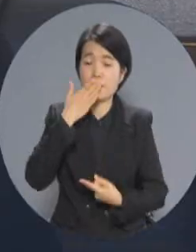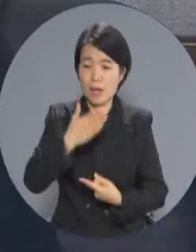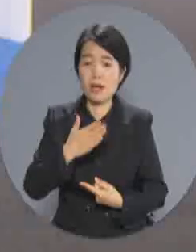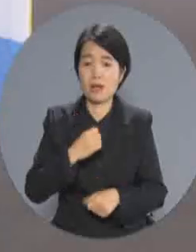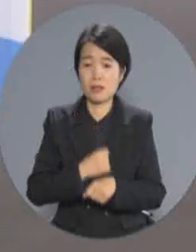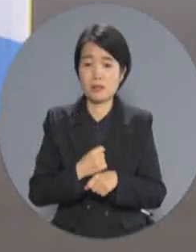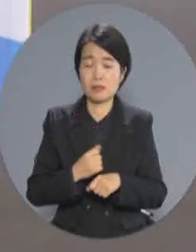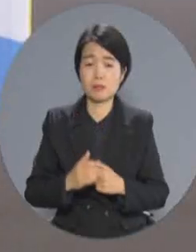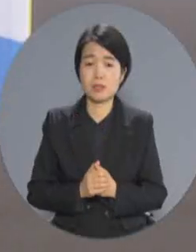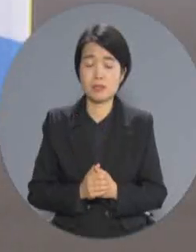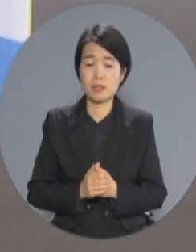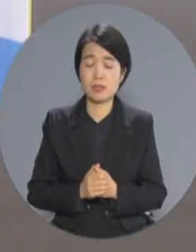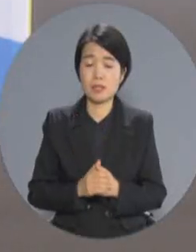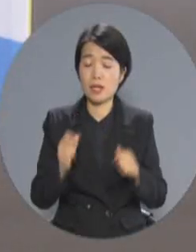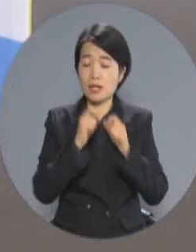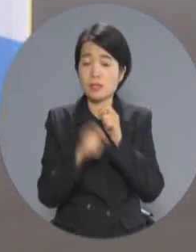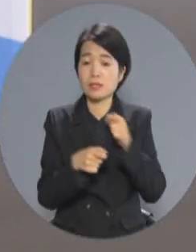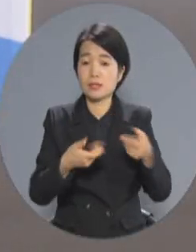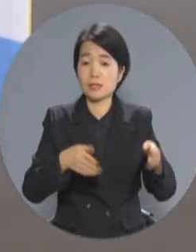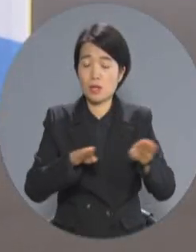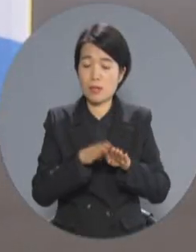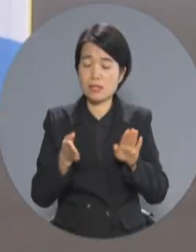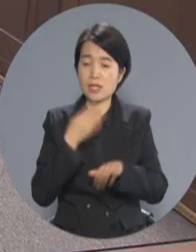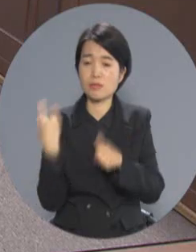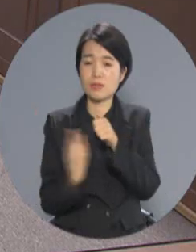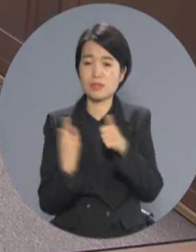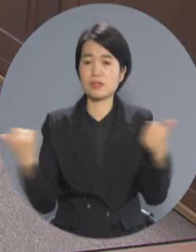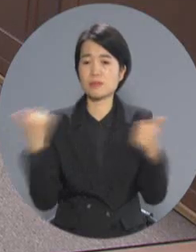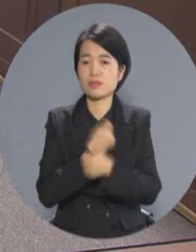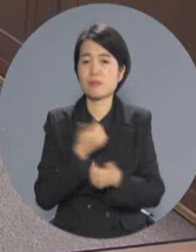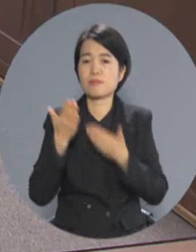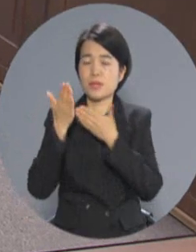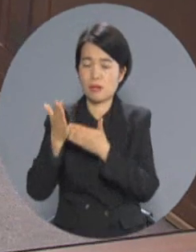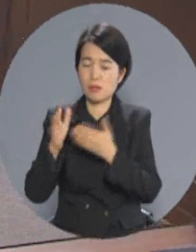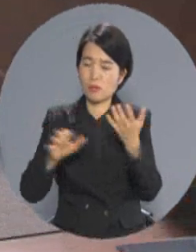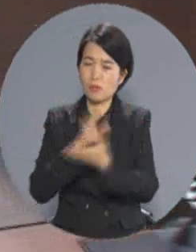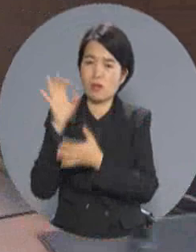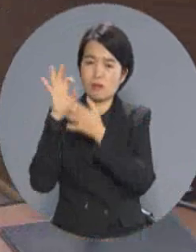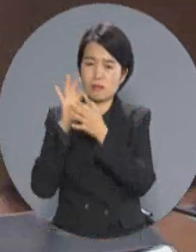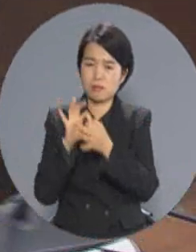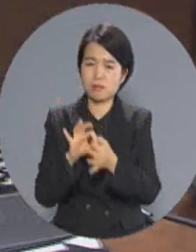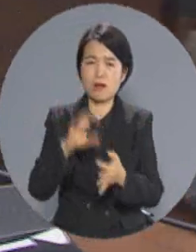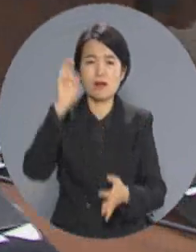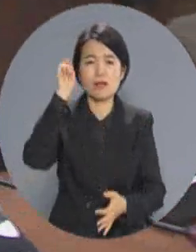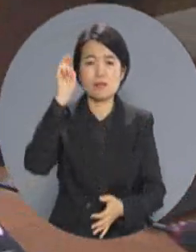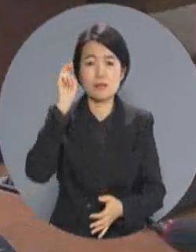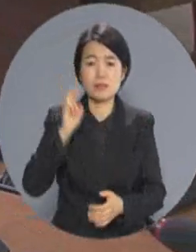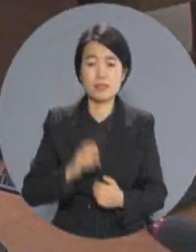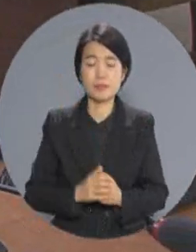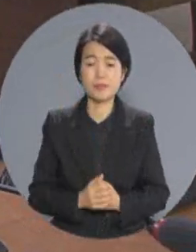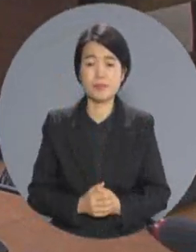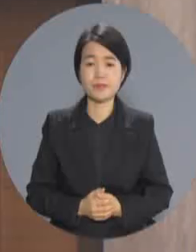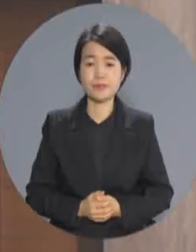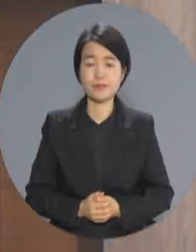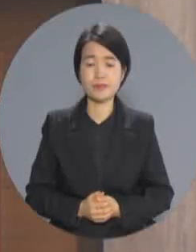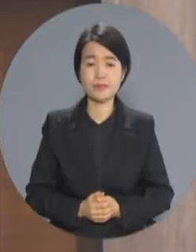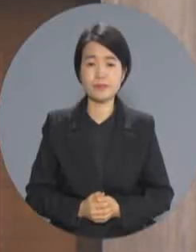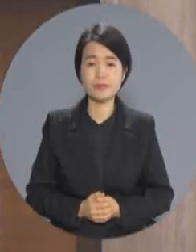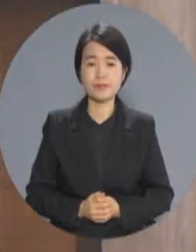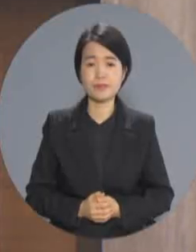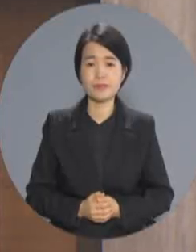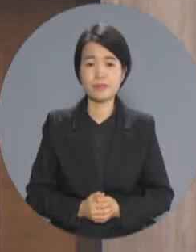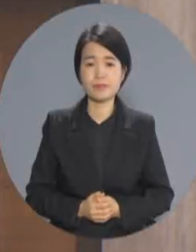있도록 해당 기관은 위원장 교체를 요구하고 있어 관련 논란은 쉽게 가라앉지 않을 것으로 보입니다